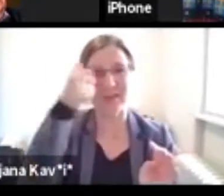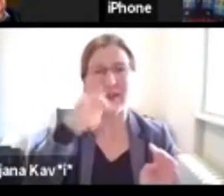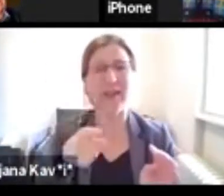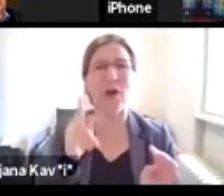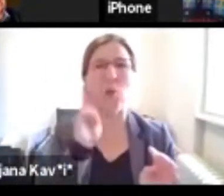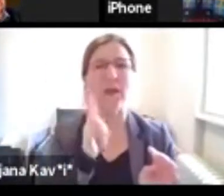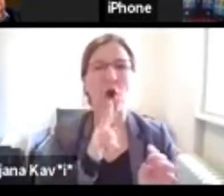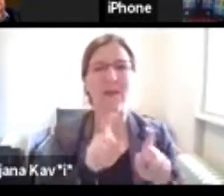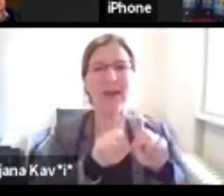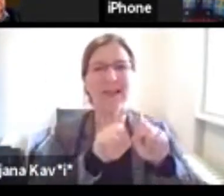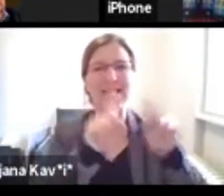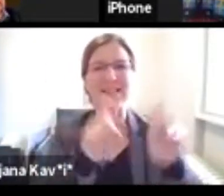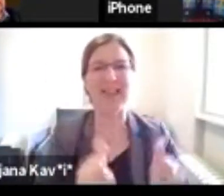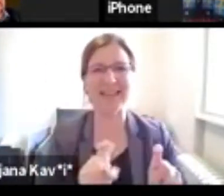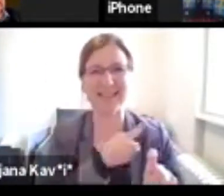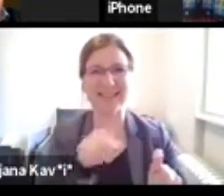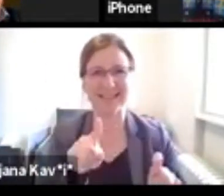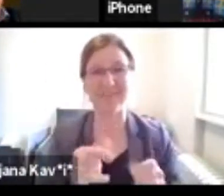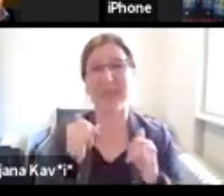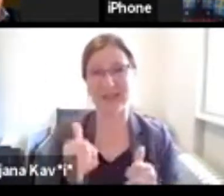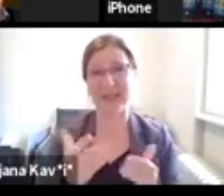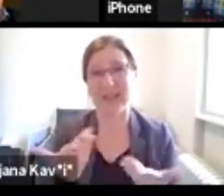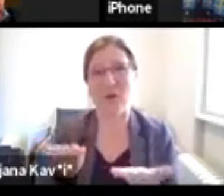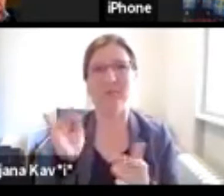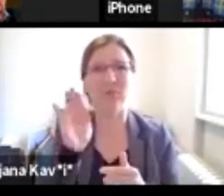stolu. Drage djevojke, krenimo.